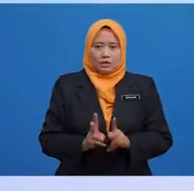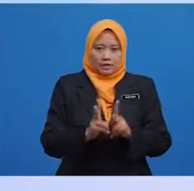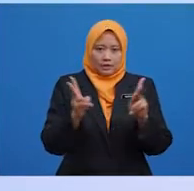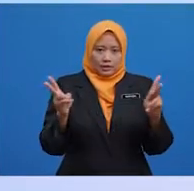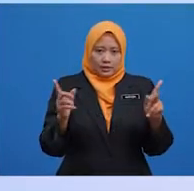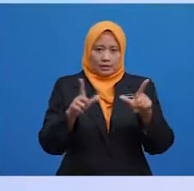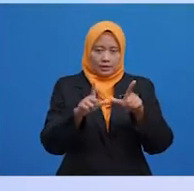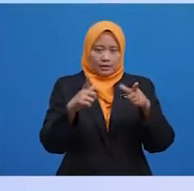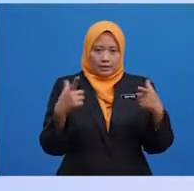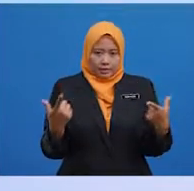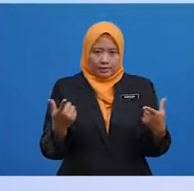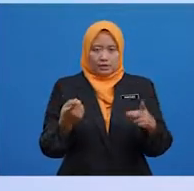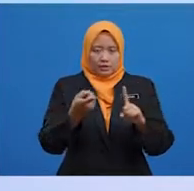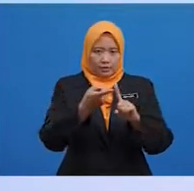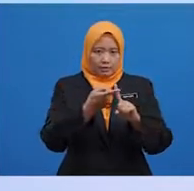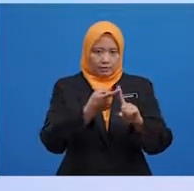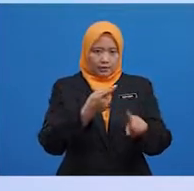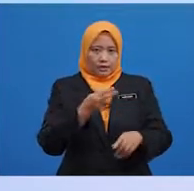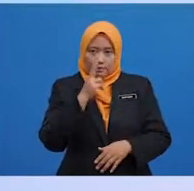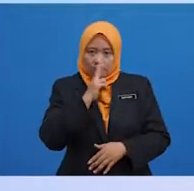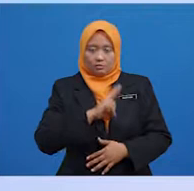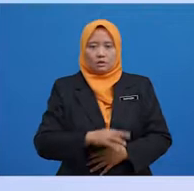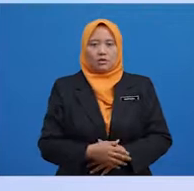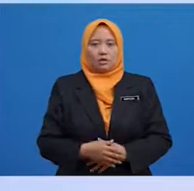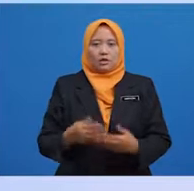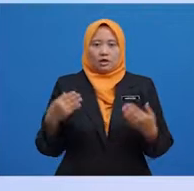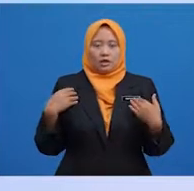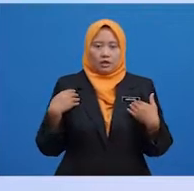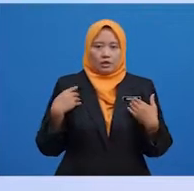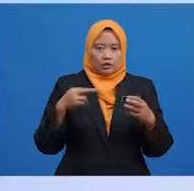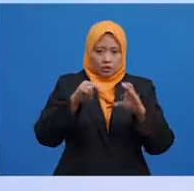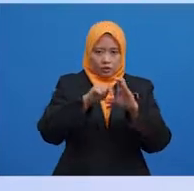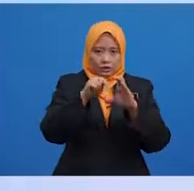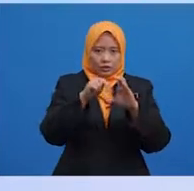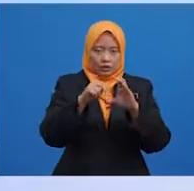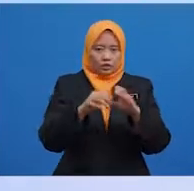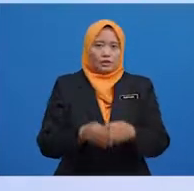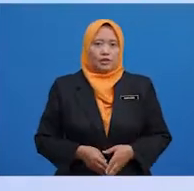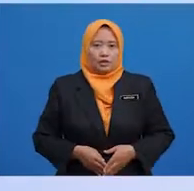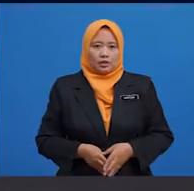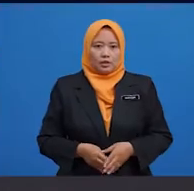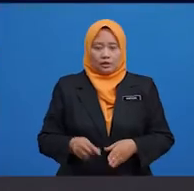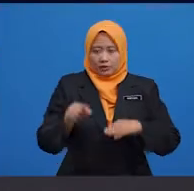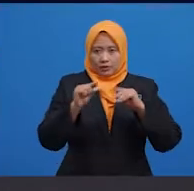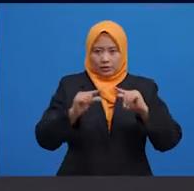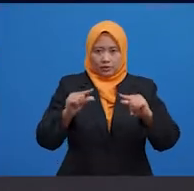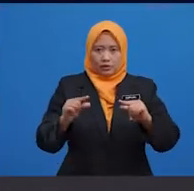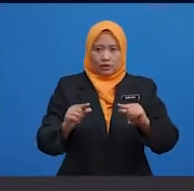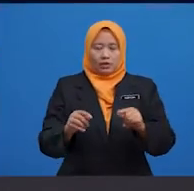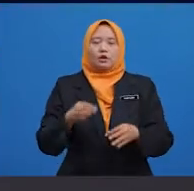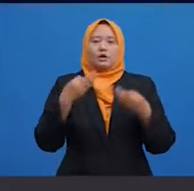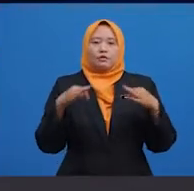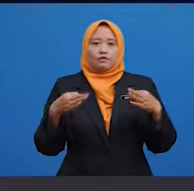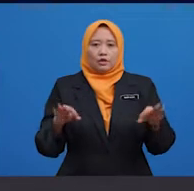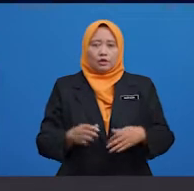dari sel darah merah. Ia mempunyai nukleus dan bergerak bebas. Bentuknya